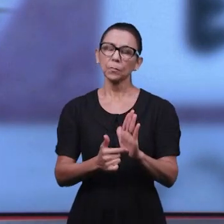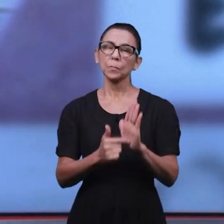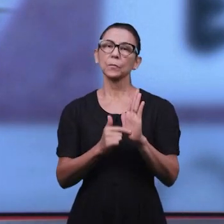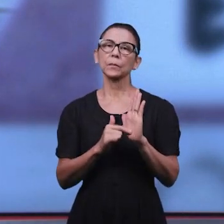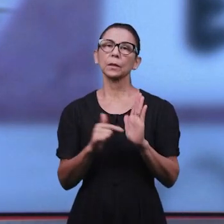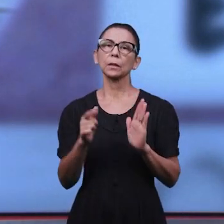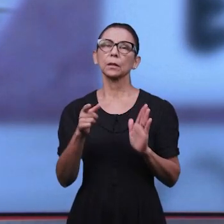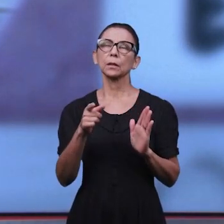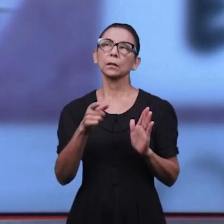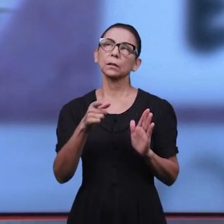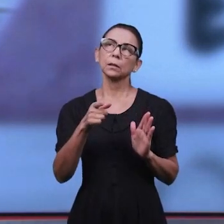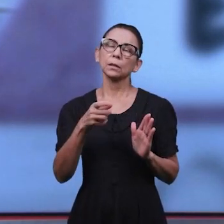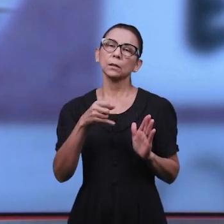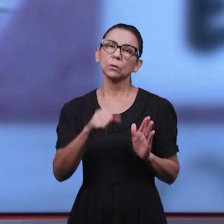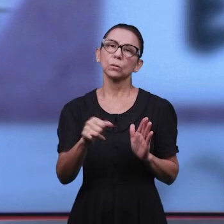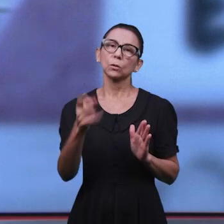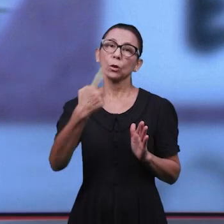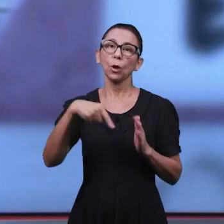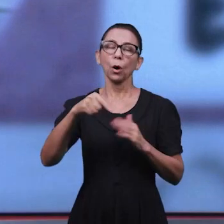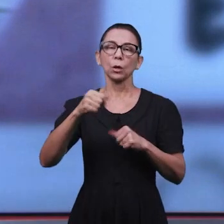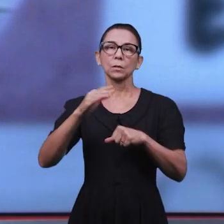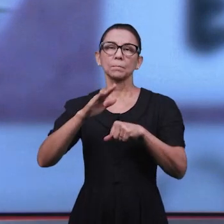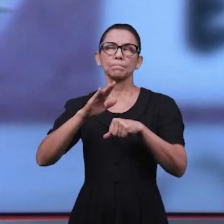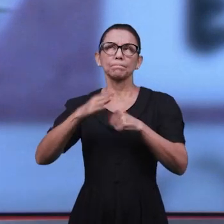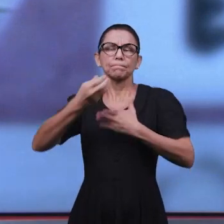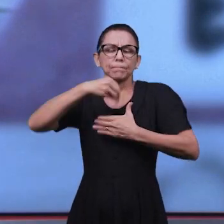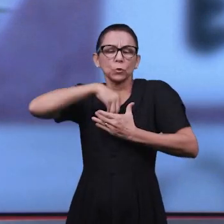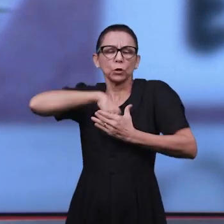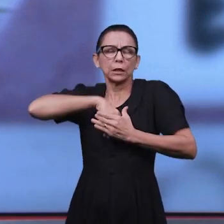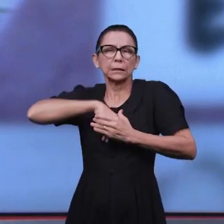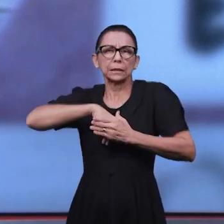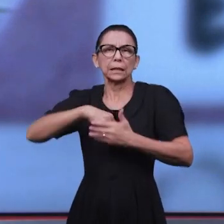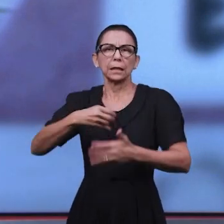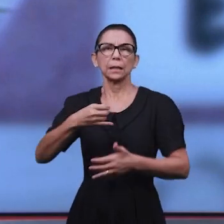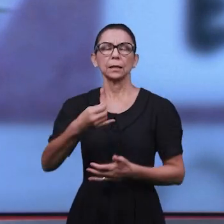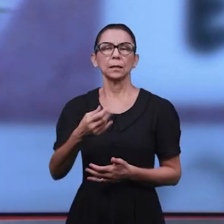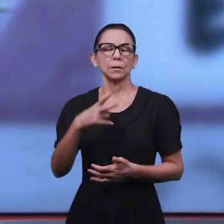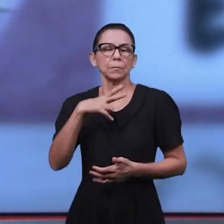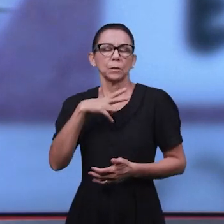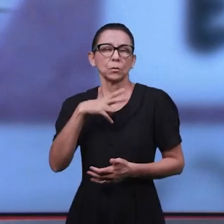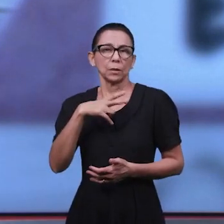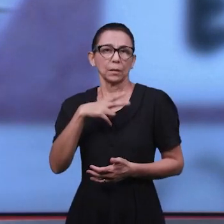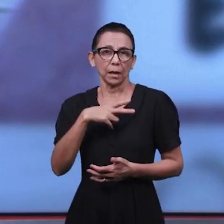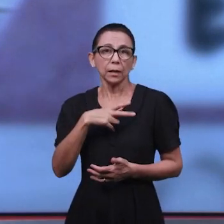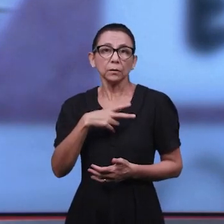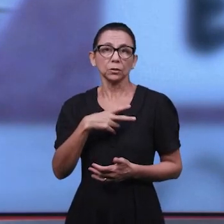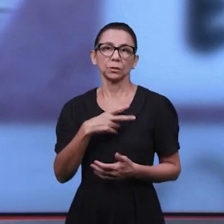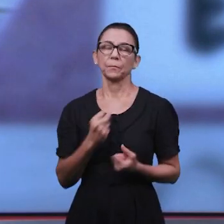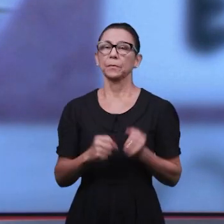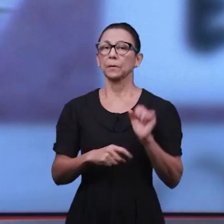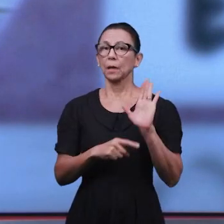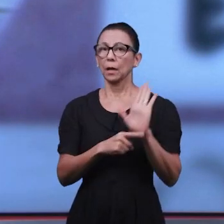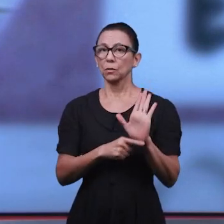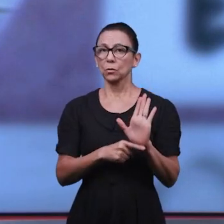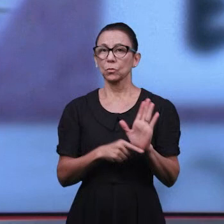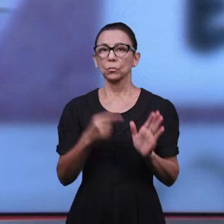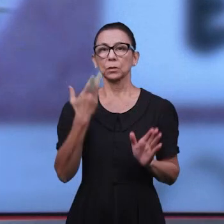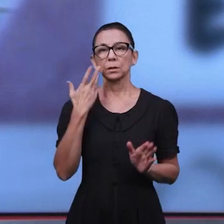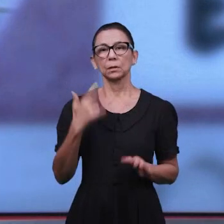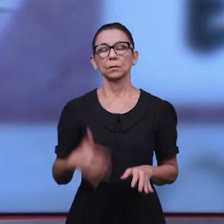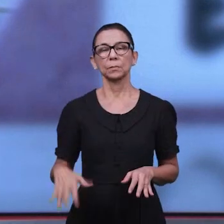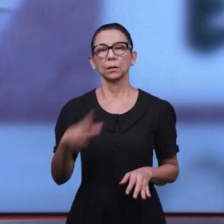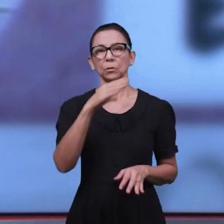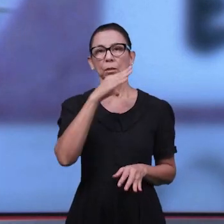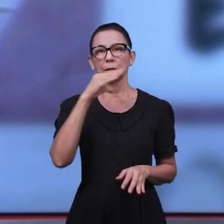capacité de se connaître, de se mettre dans un endroit nouveau, nous aider, nos enfants et adolescents, dans la solution des